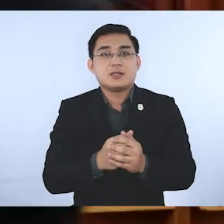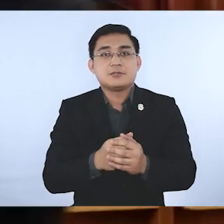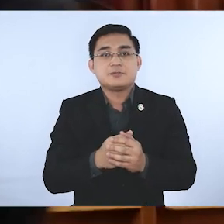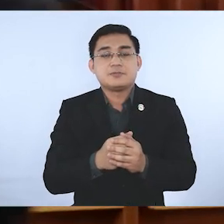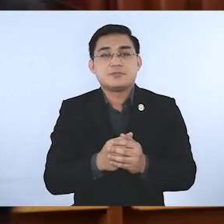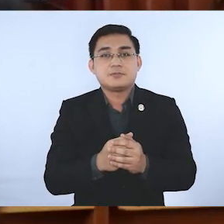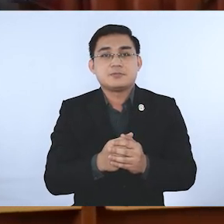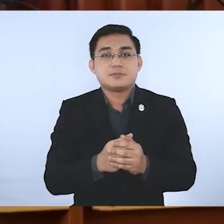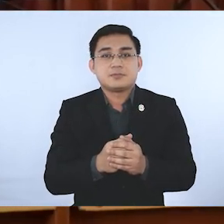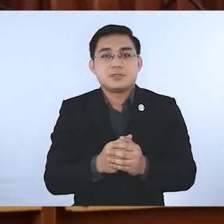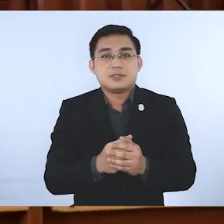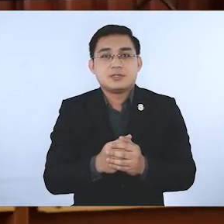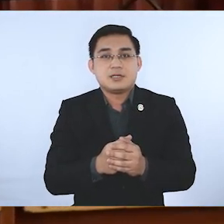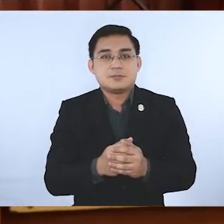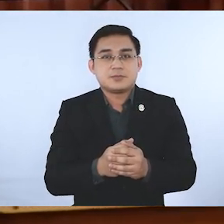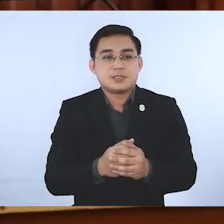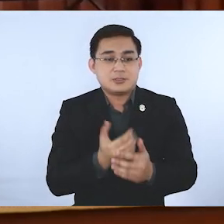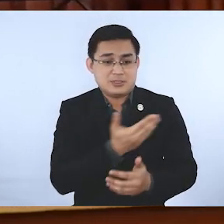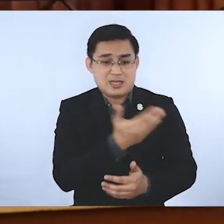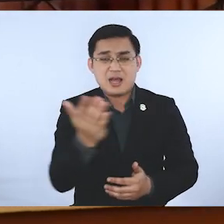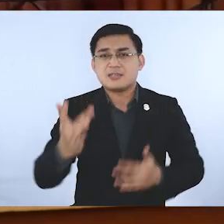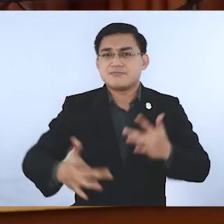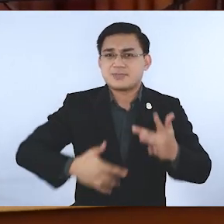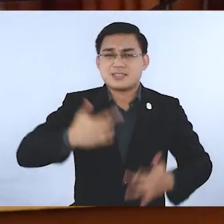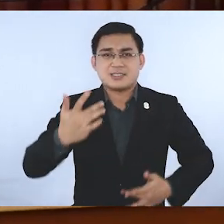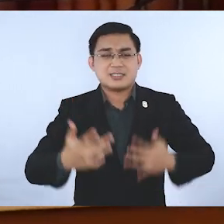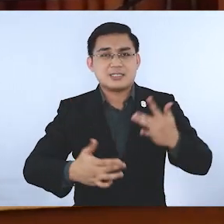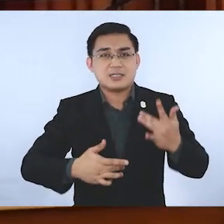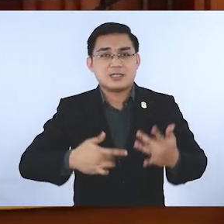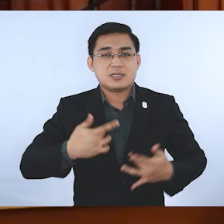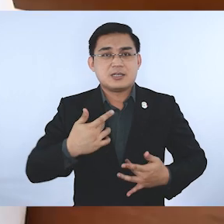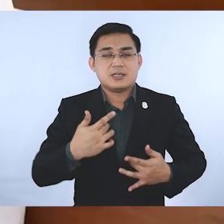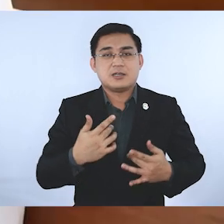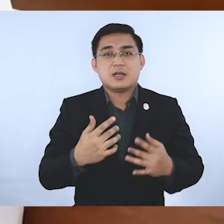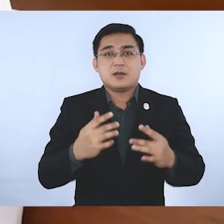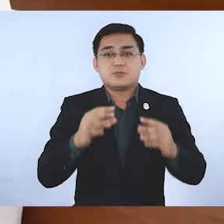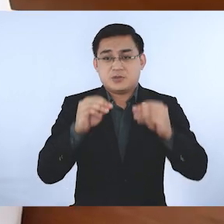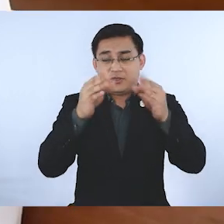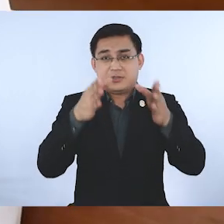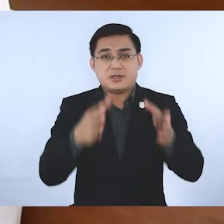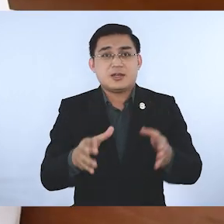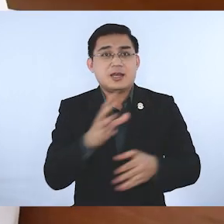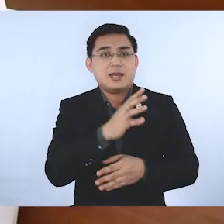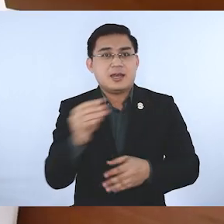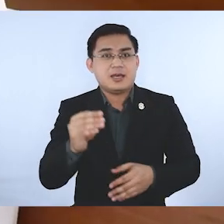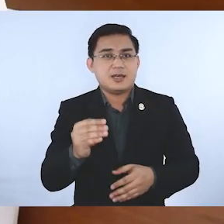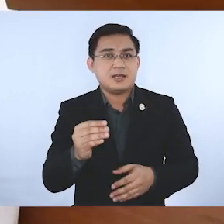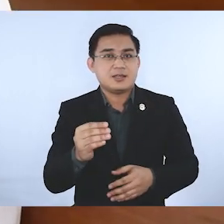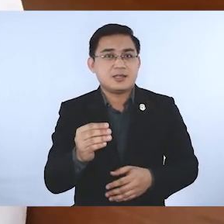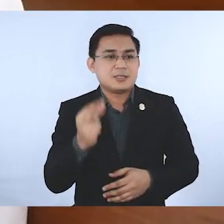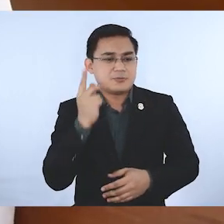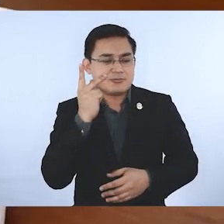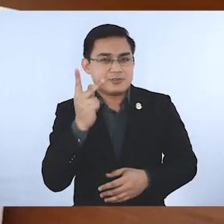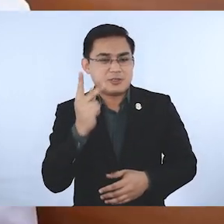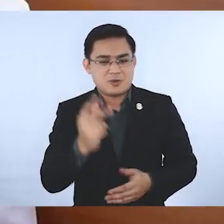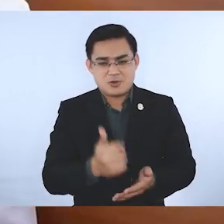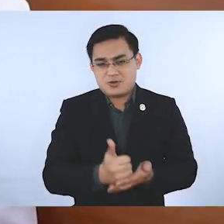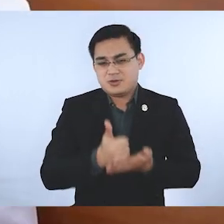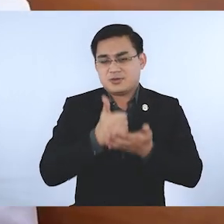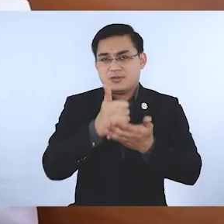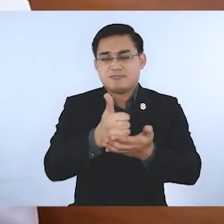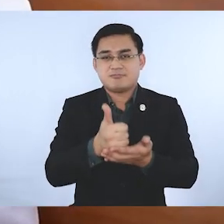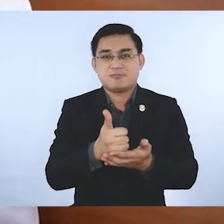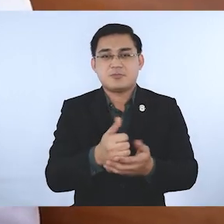ang aktibidad. Kinasabikan ito ng mga guro sa pagsamba ng kabataan at tinatanaw nila itong paglingap sa